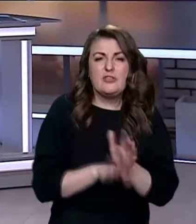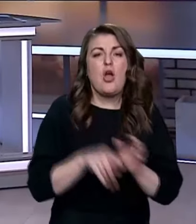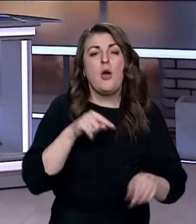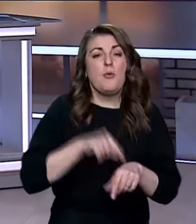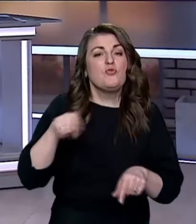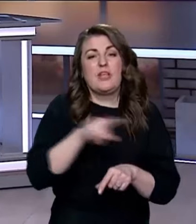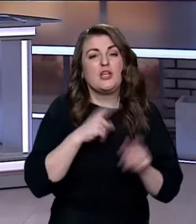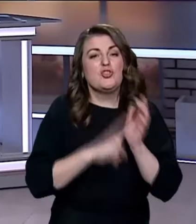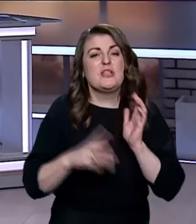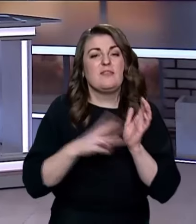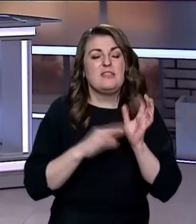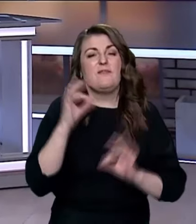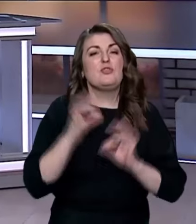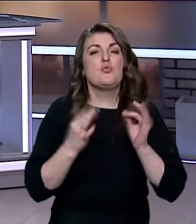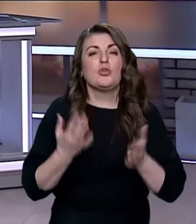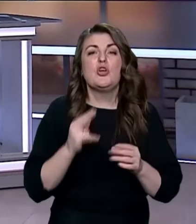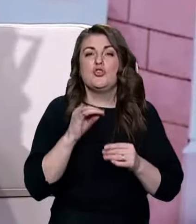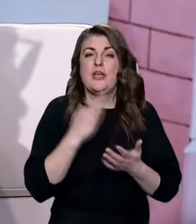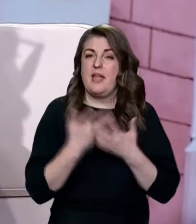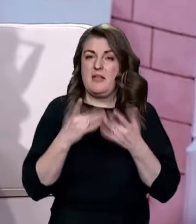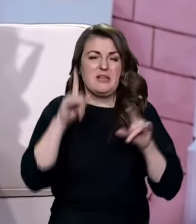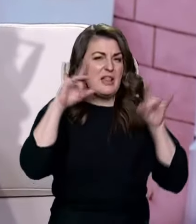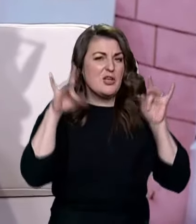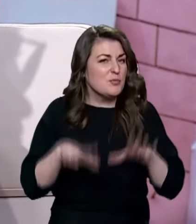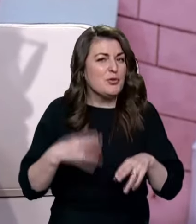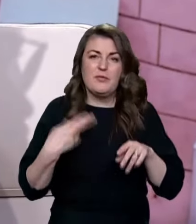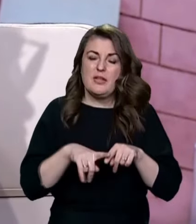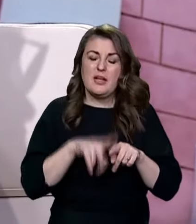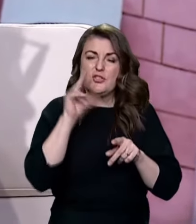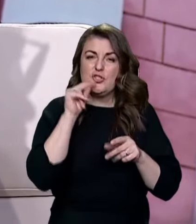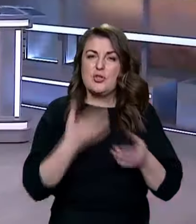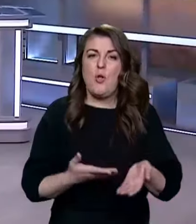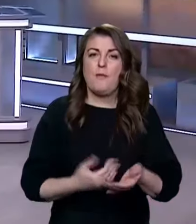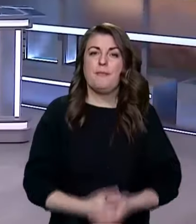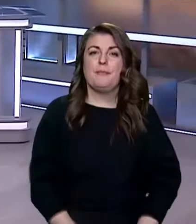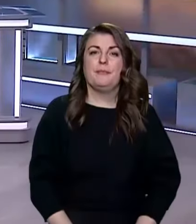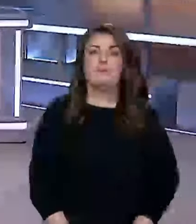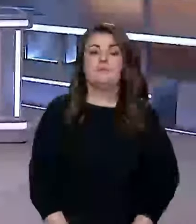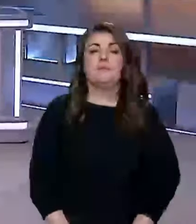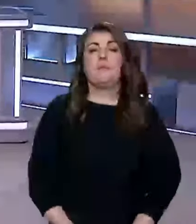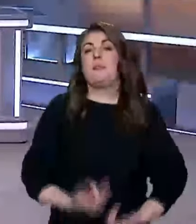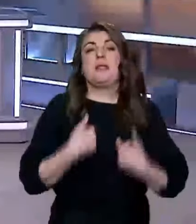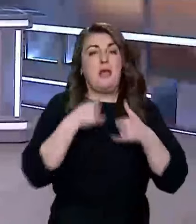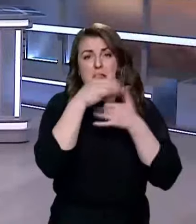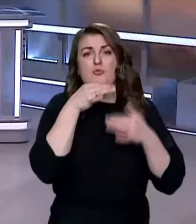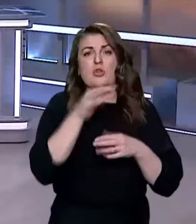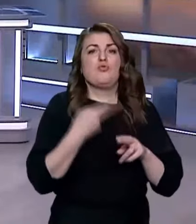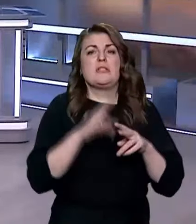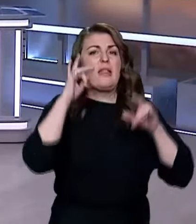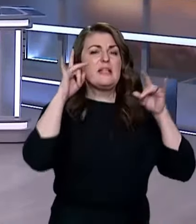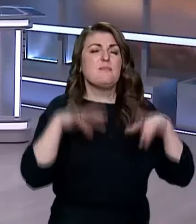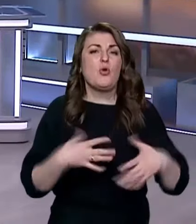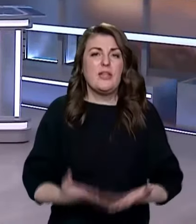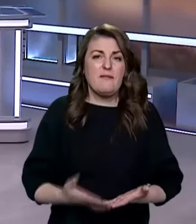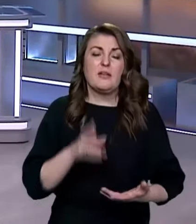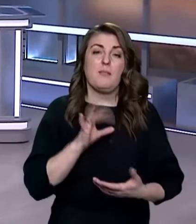таких 68%. Чи є для вас несподіванкою ця цифра, це число? Я не можу сказати, що це